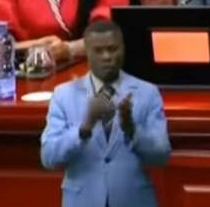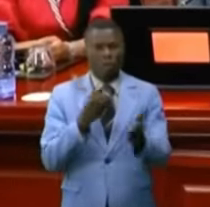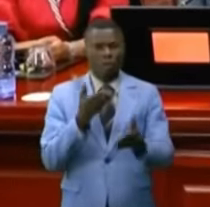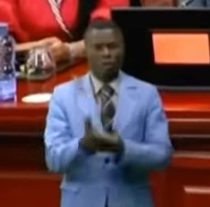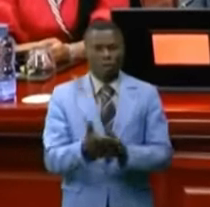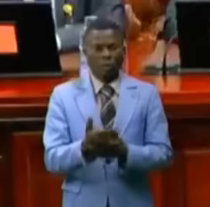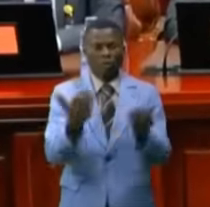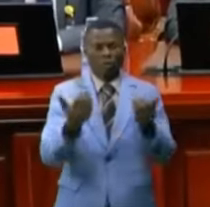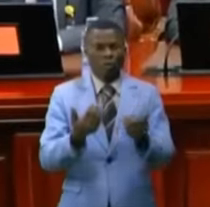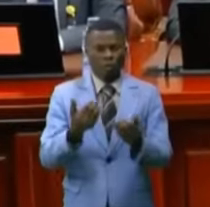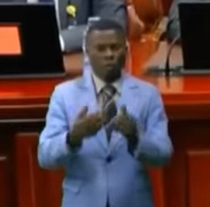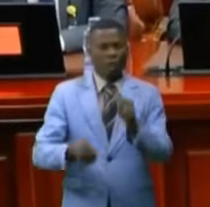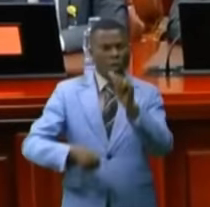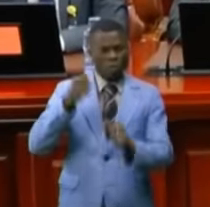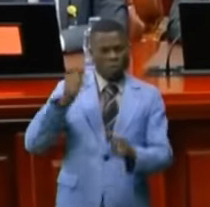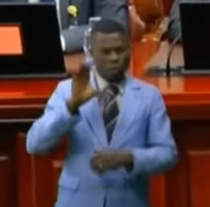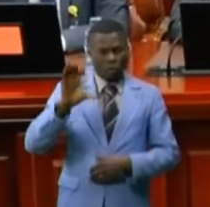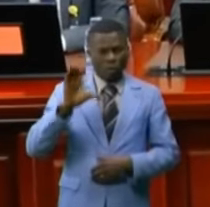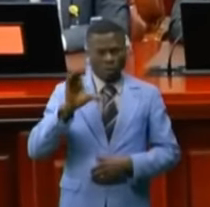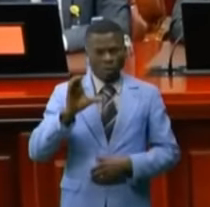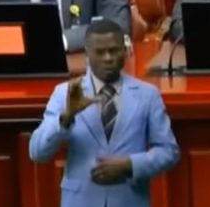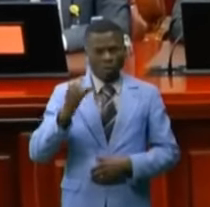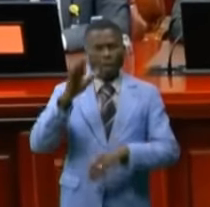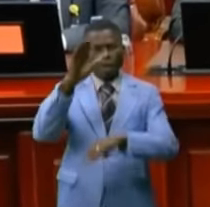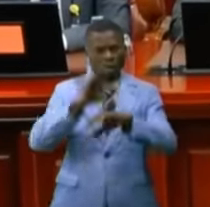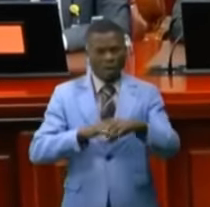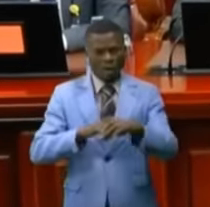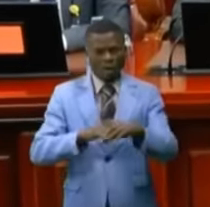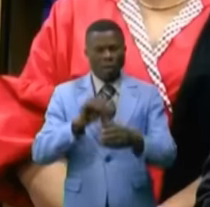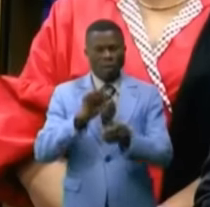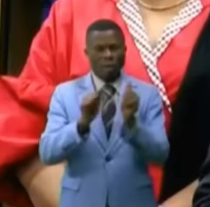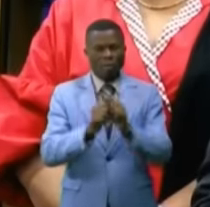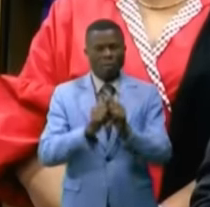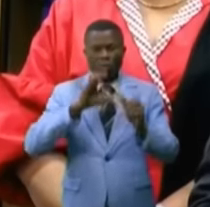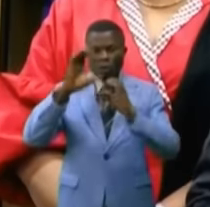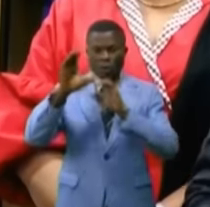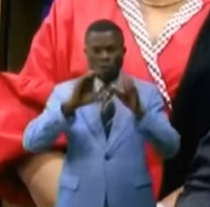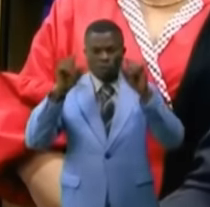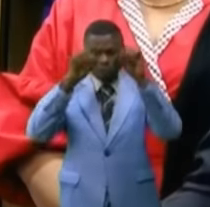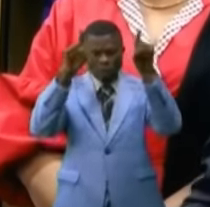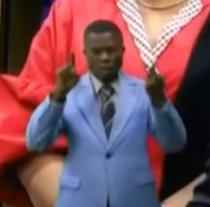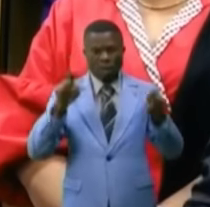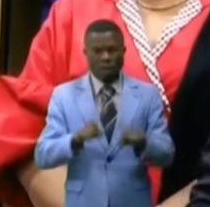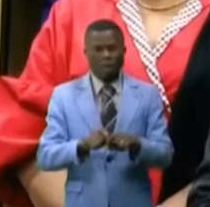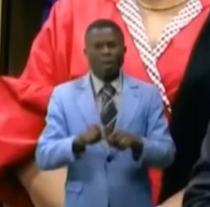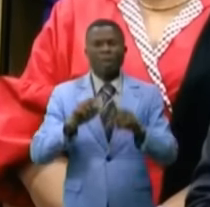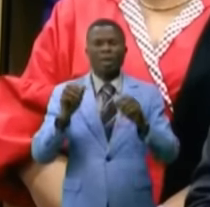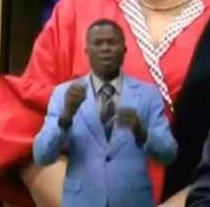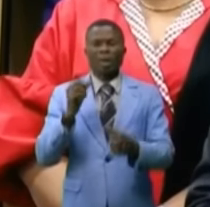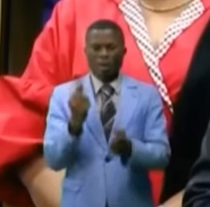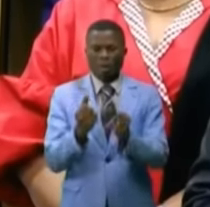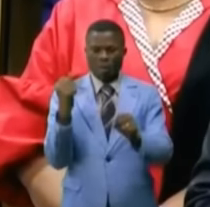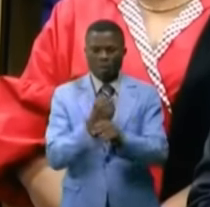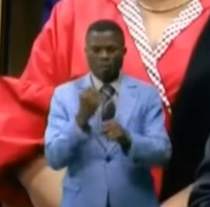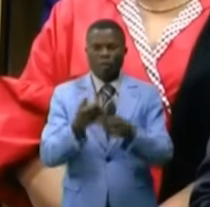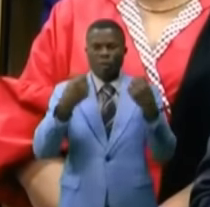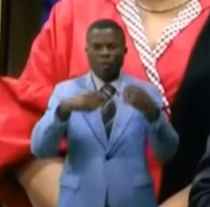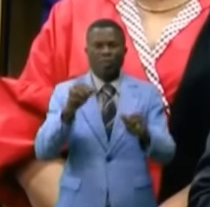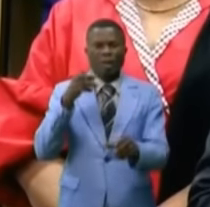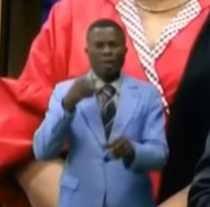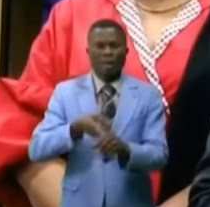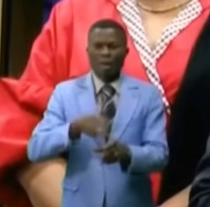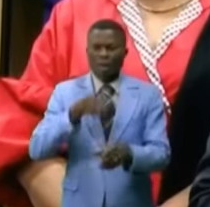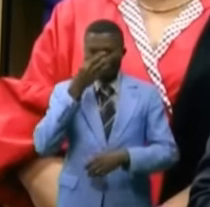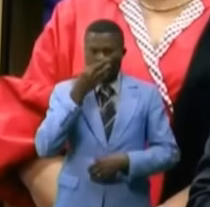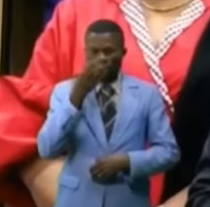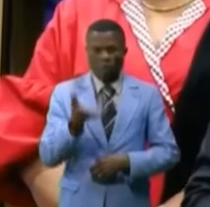au-delà des banques, d'être aussi avec le secteur des télécoms, le secteur pétrolier, en revendeur